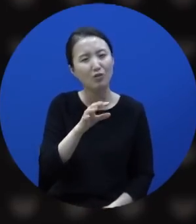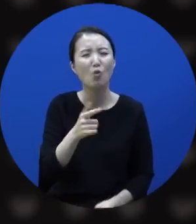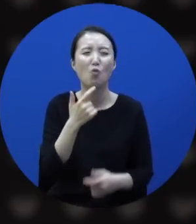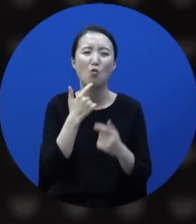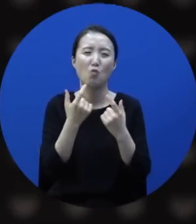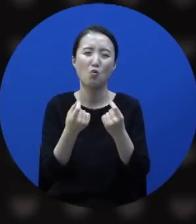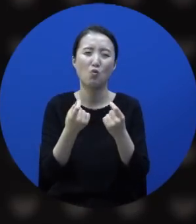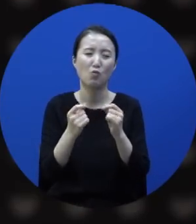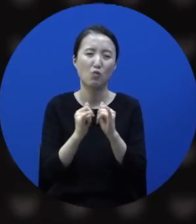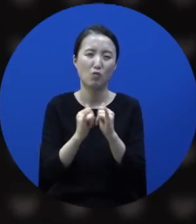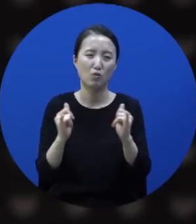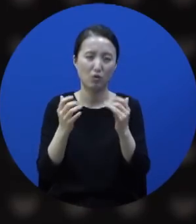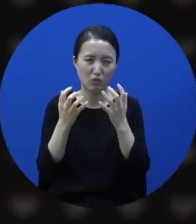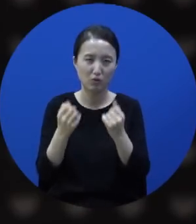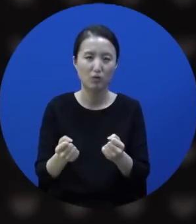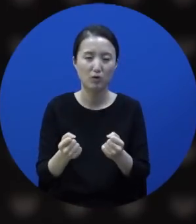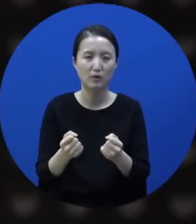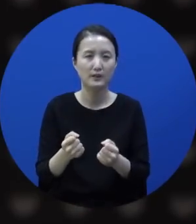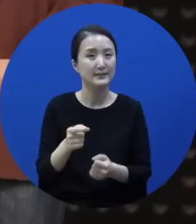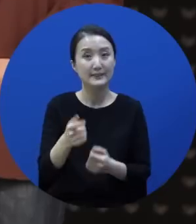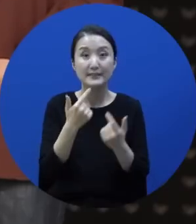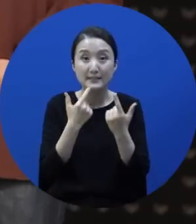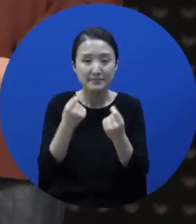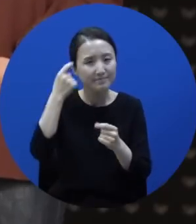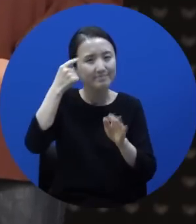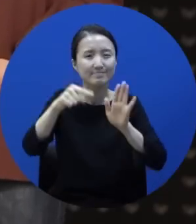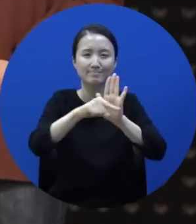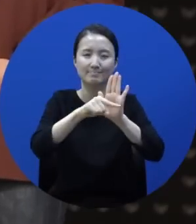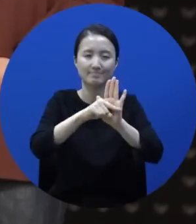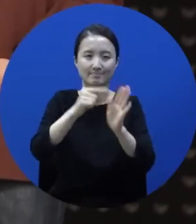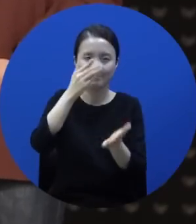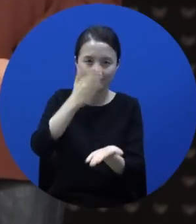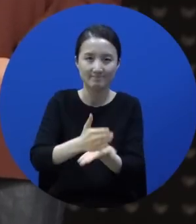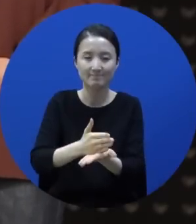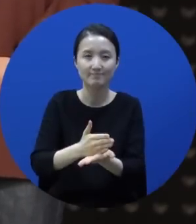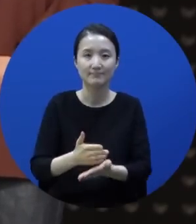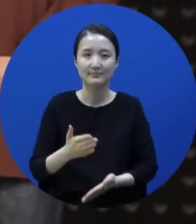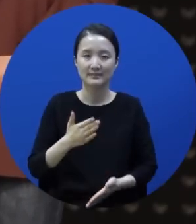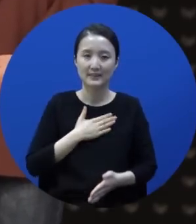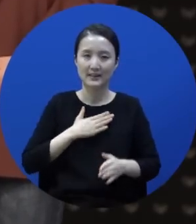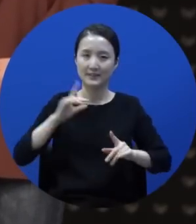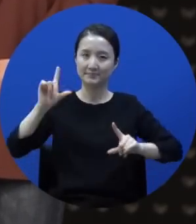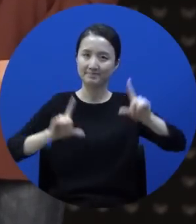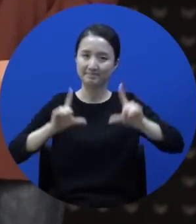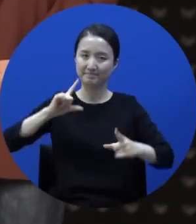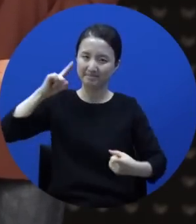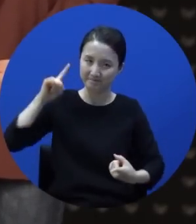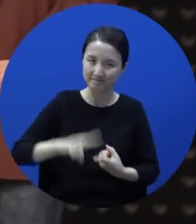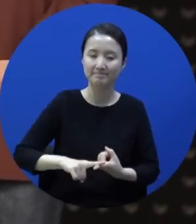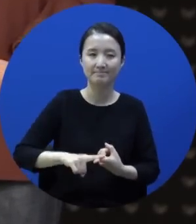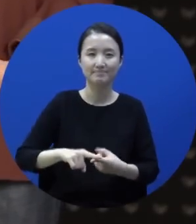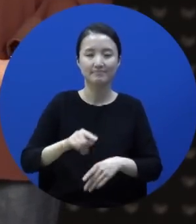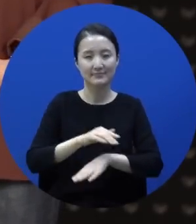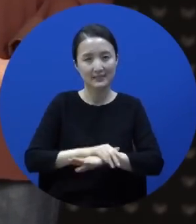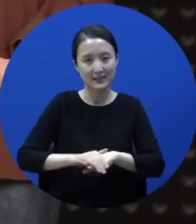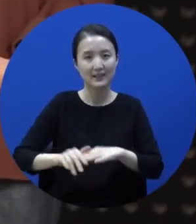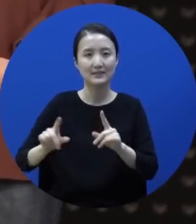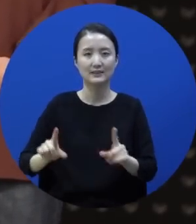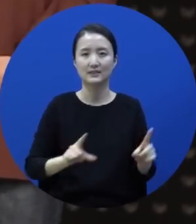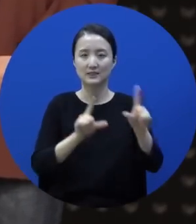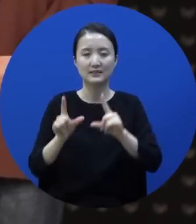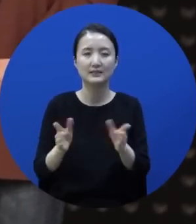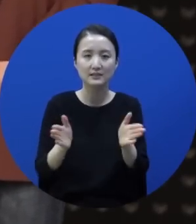남 얘기. 그렇게 말씀 많이 하시잖아요. 근데 그러지 않고 우리가 이제는 나답게 살 수 있는 방법들을 찾아 나서야